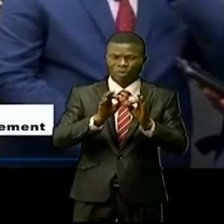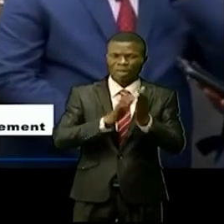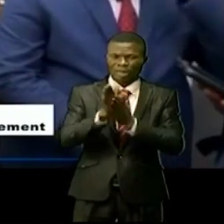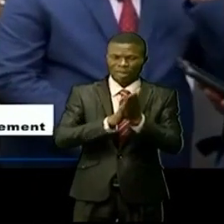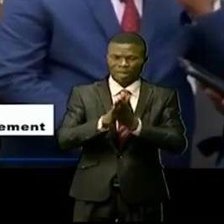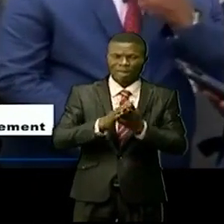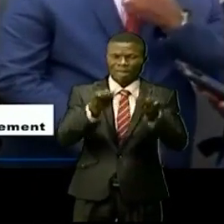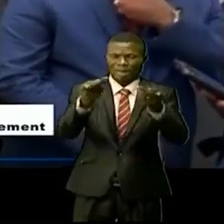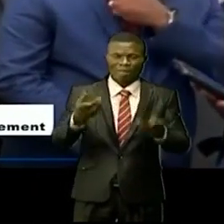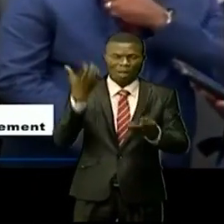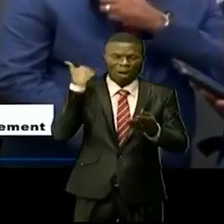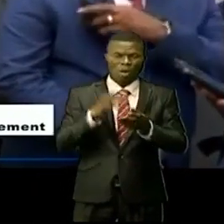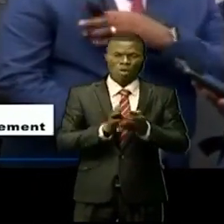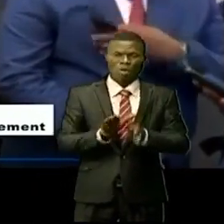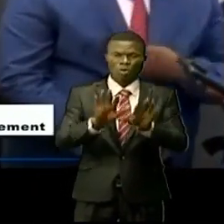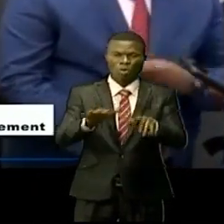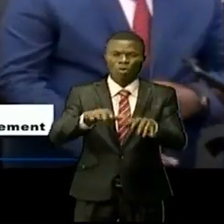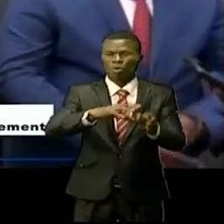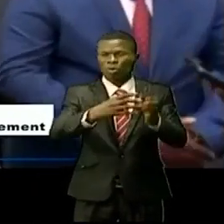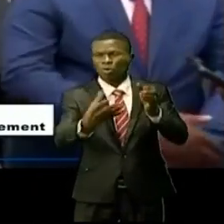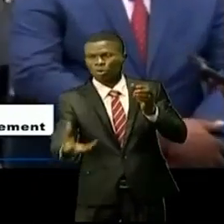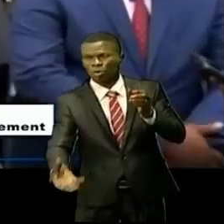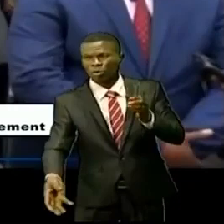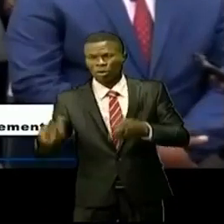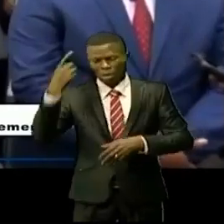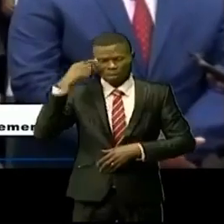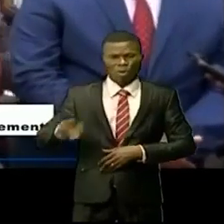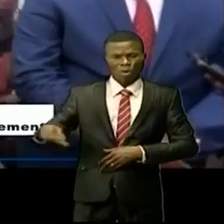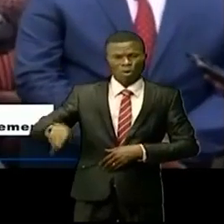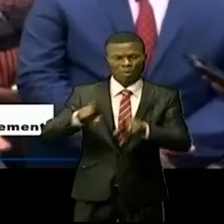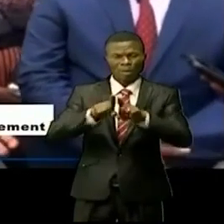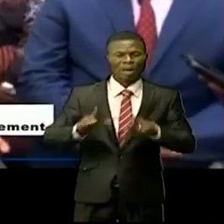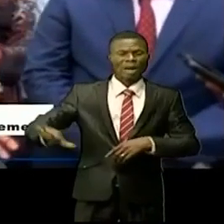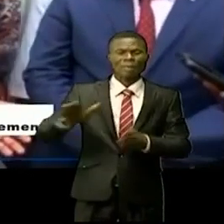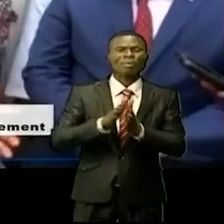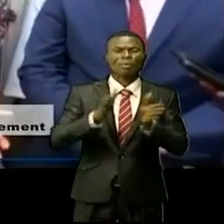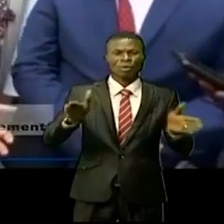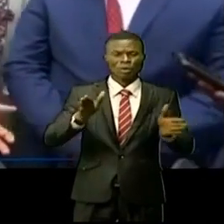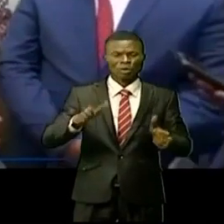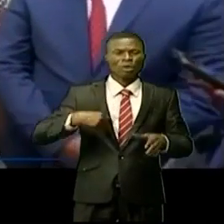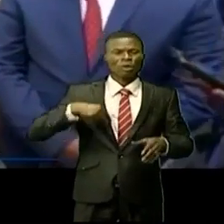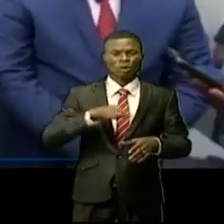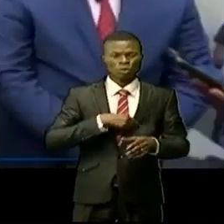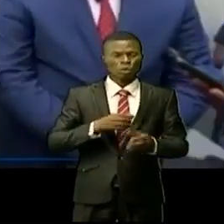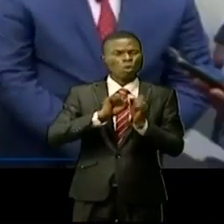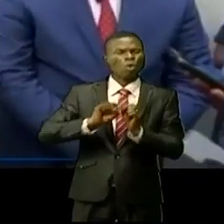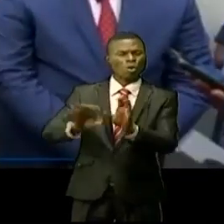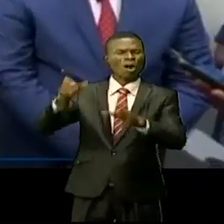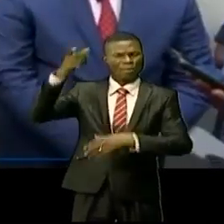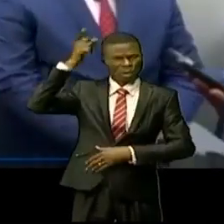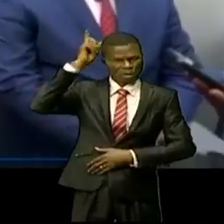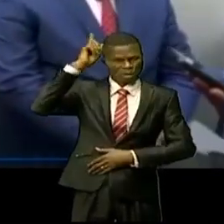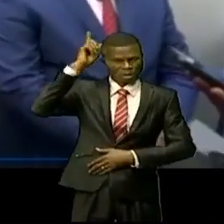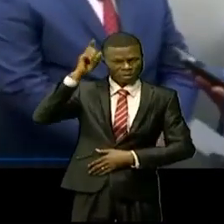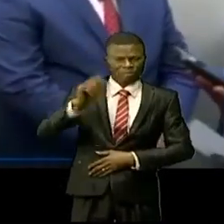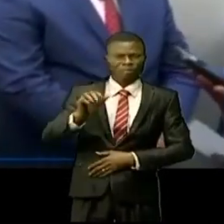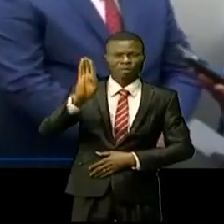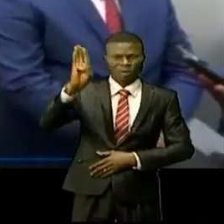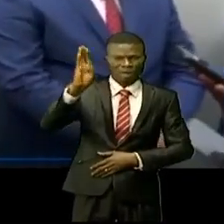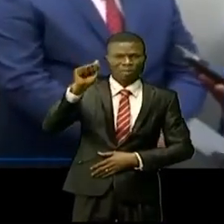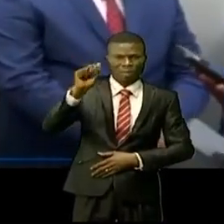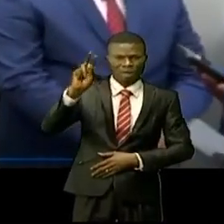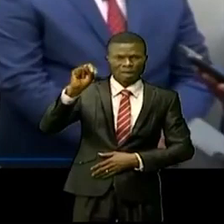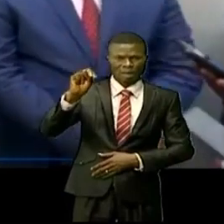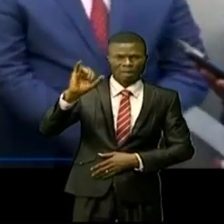ces sites-là pour la province et pour le pays dans son ensemble et que nous avons longtemps abandonné. Banalia, nous sommes venus avec